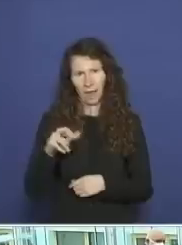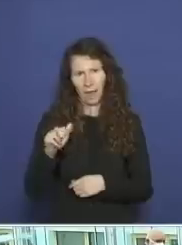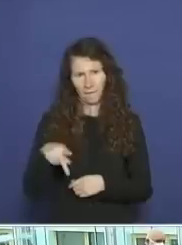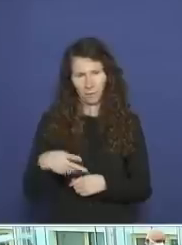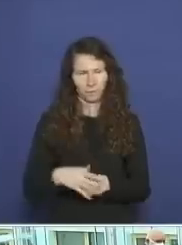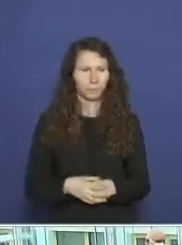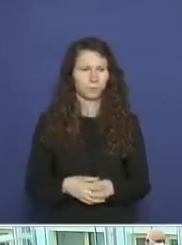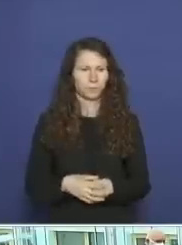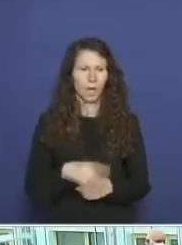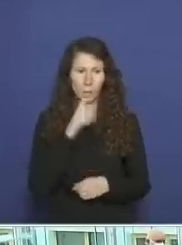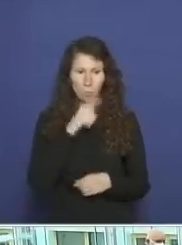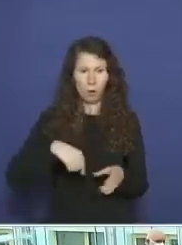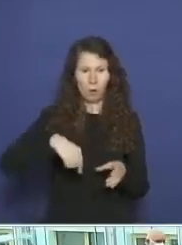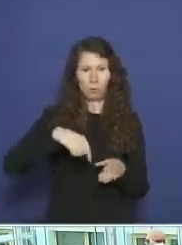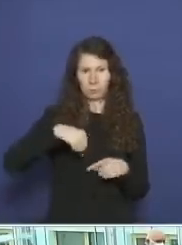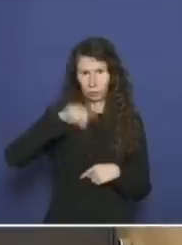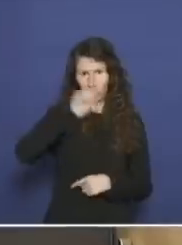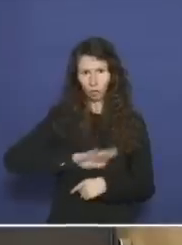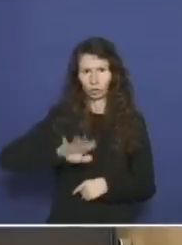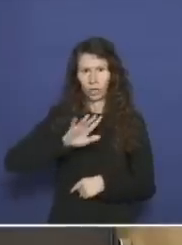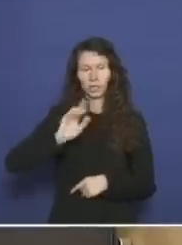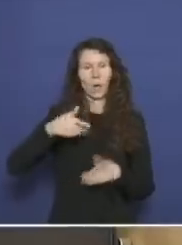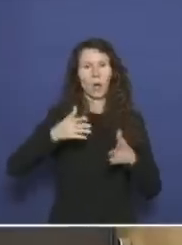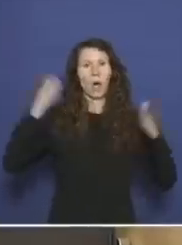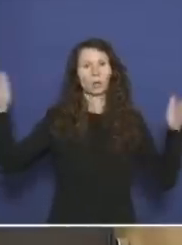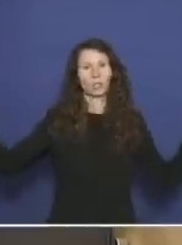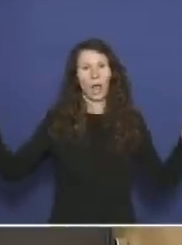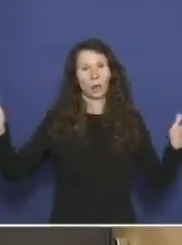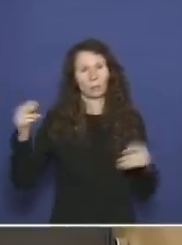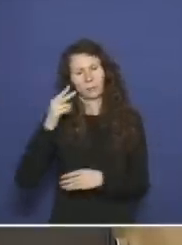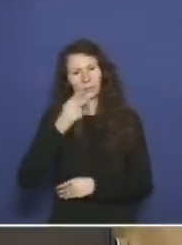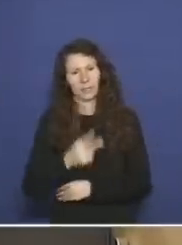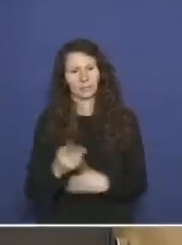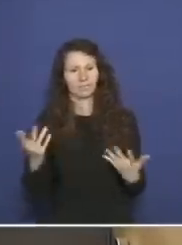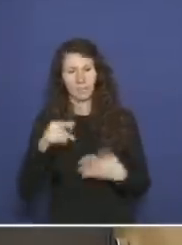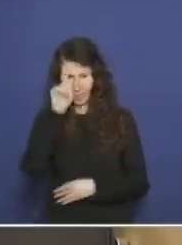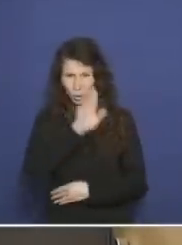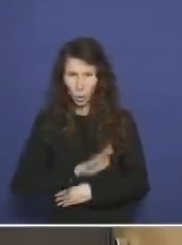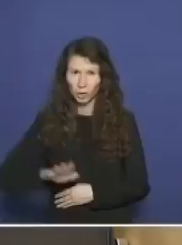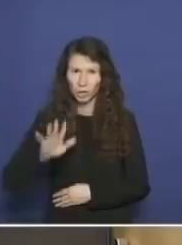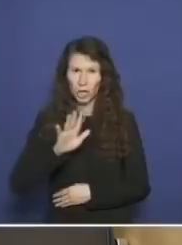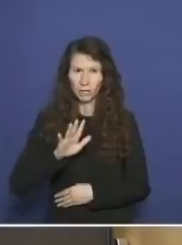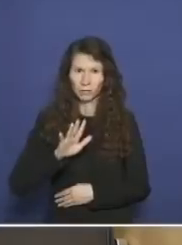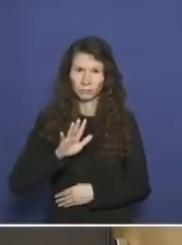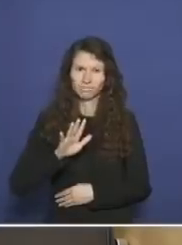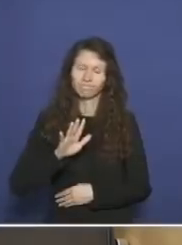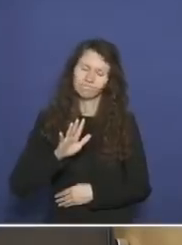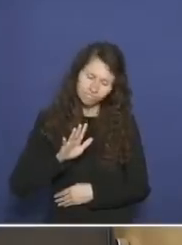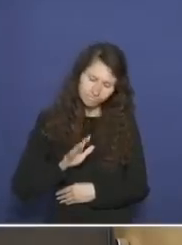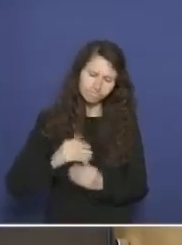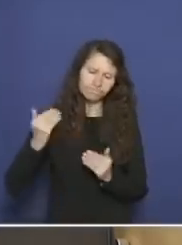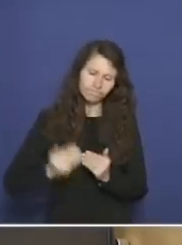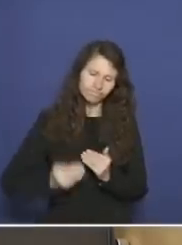im Inland, sondern auch im Ausland sieht man, dass es in Deutschland doch immer wieder so Probleme gibt